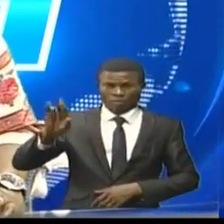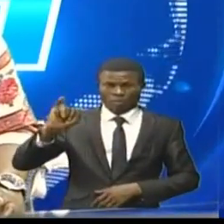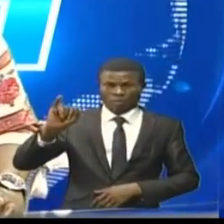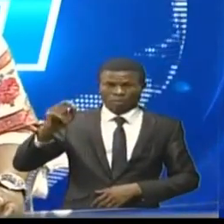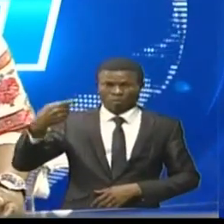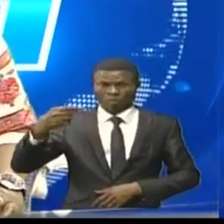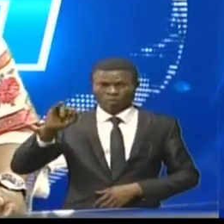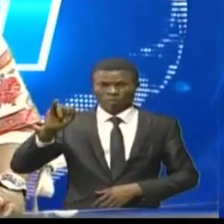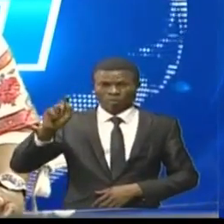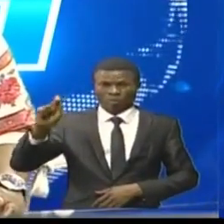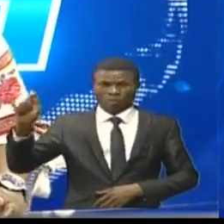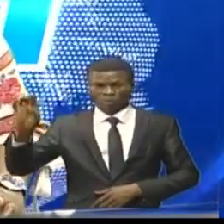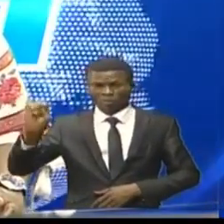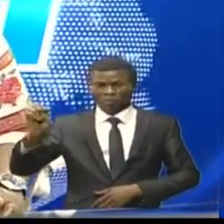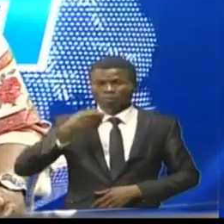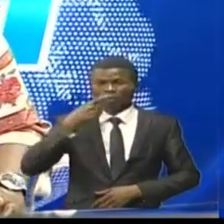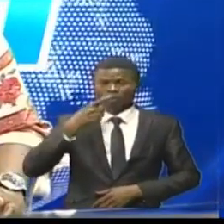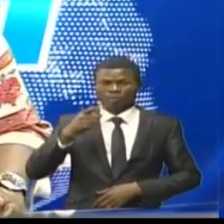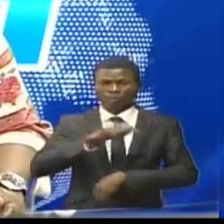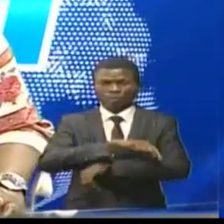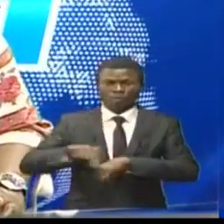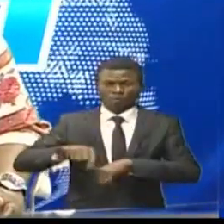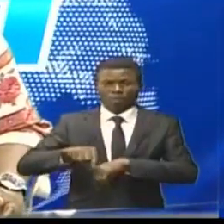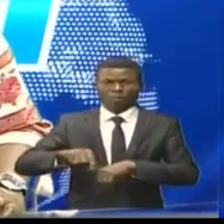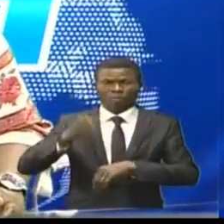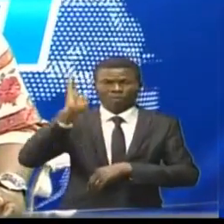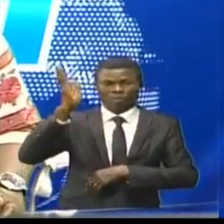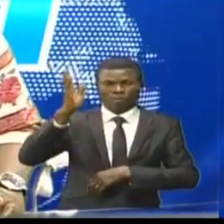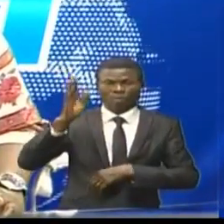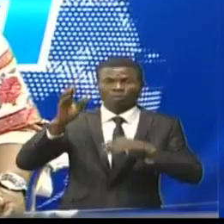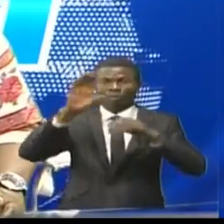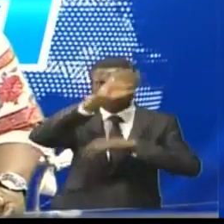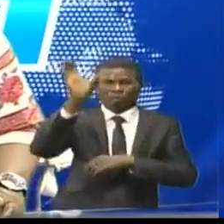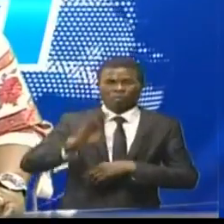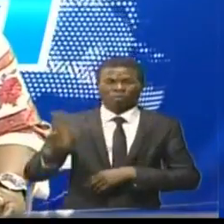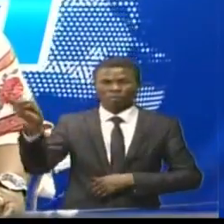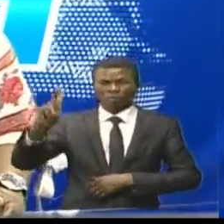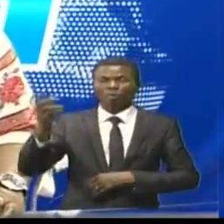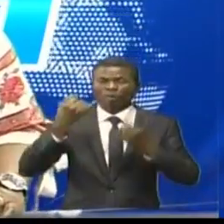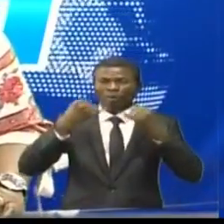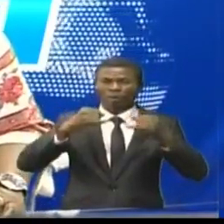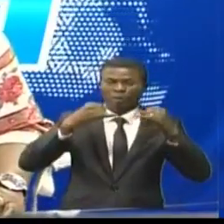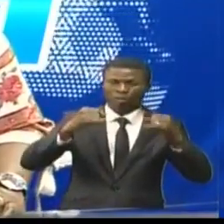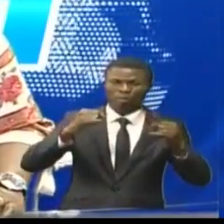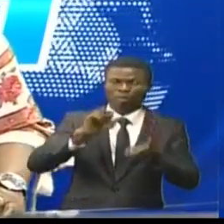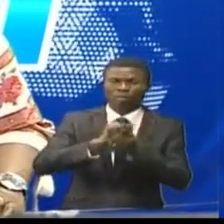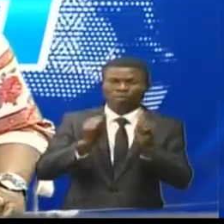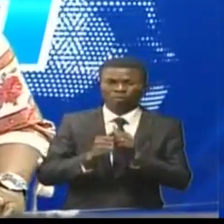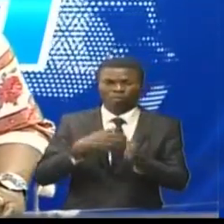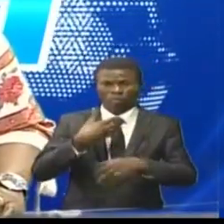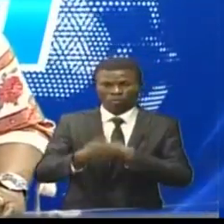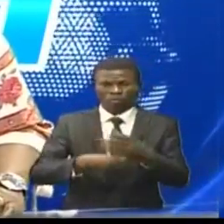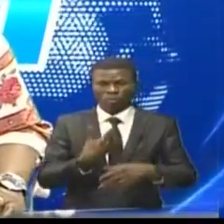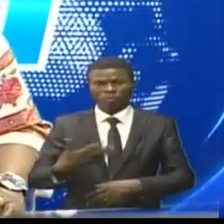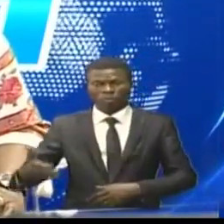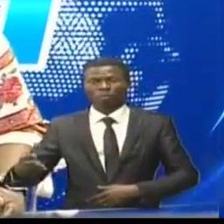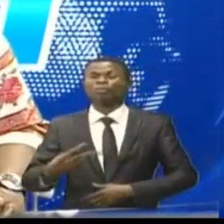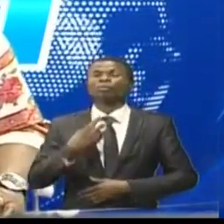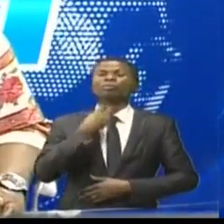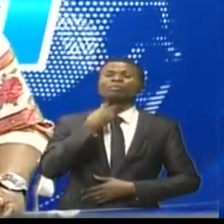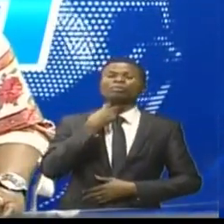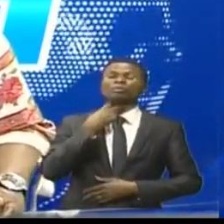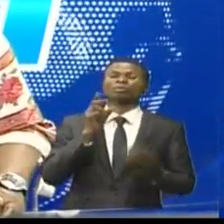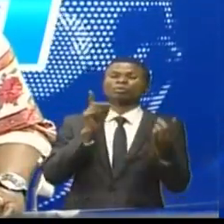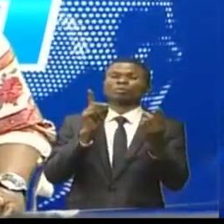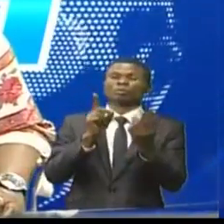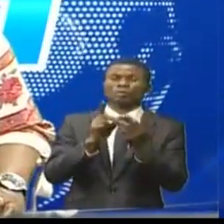presse aujourd'hui à son siège dans la commune de Kalamu. Le lancement de la campagne d'information sur les réalisations et les obstacles rencontrés